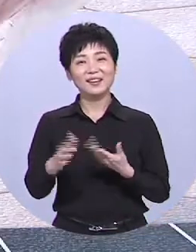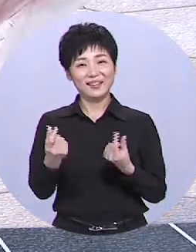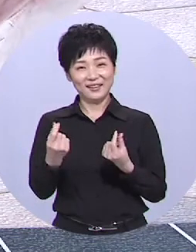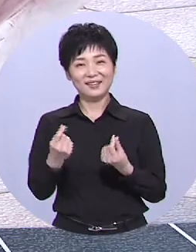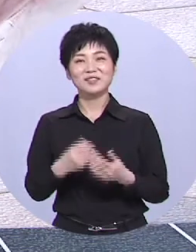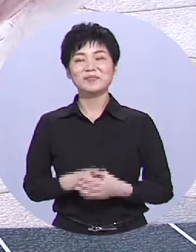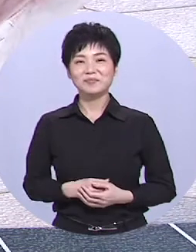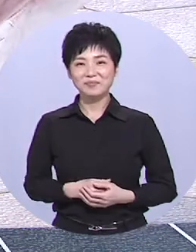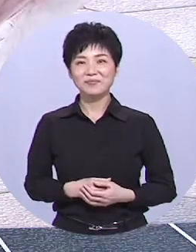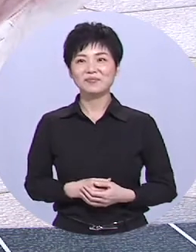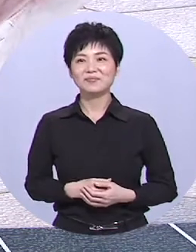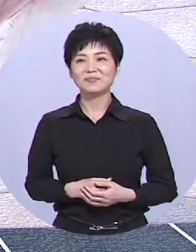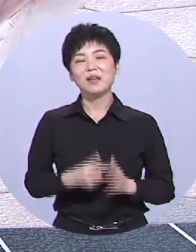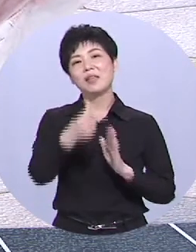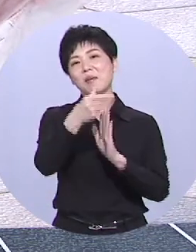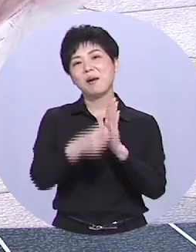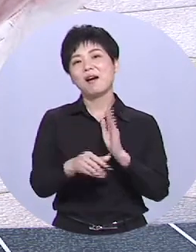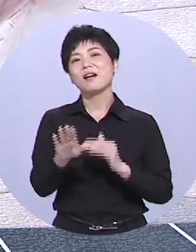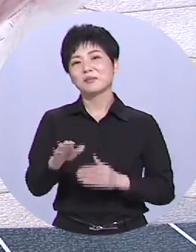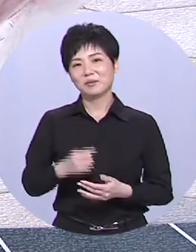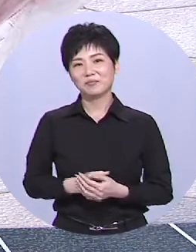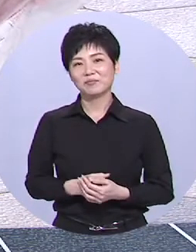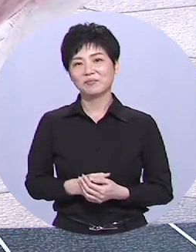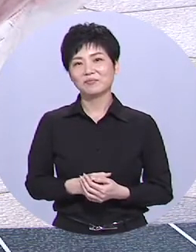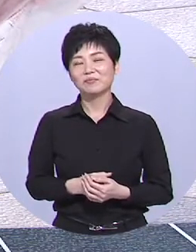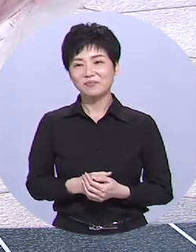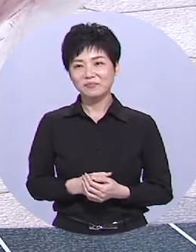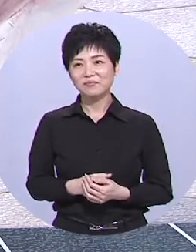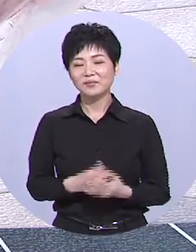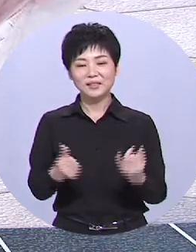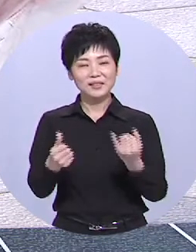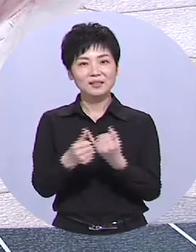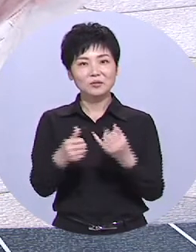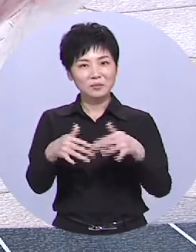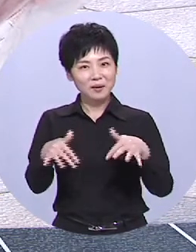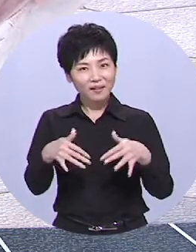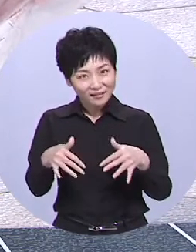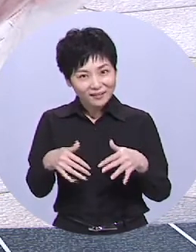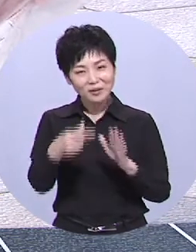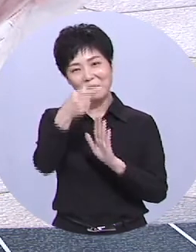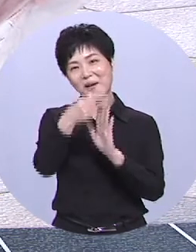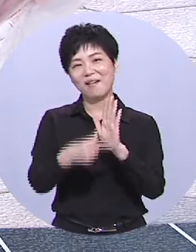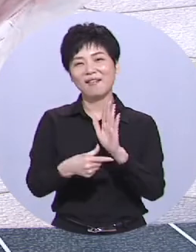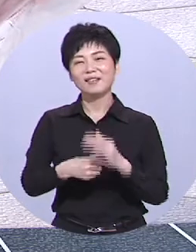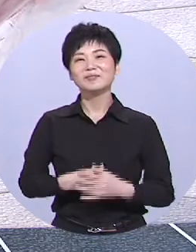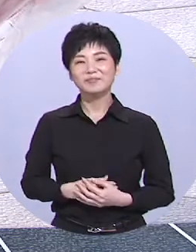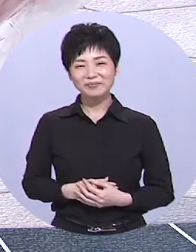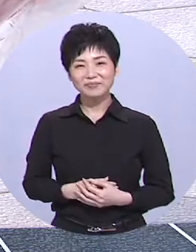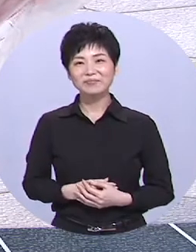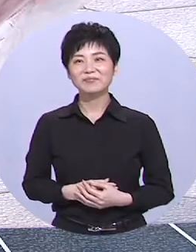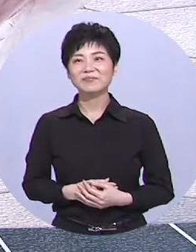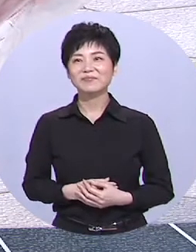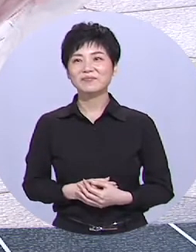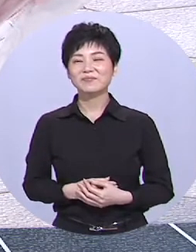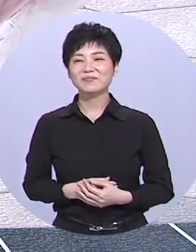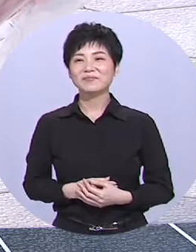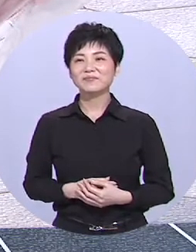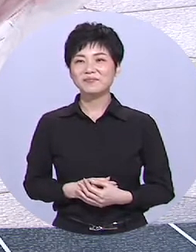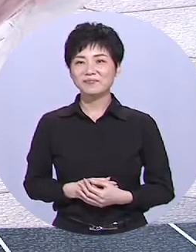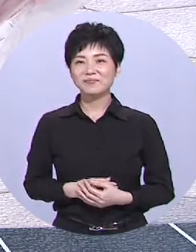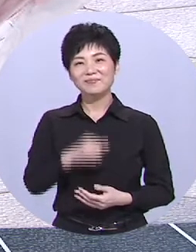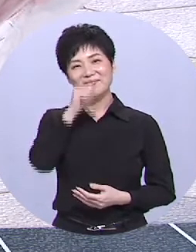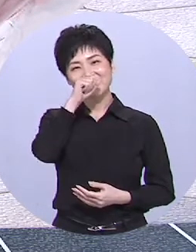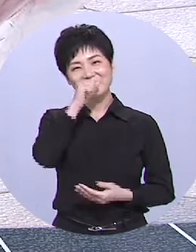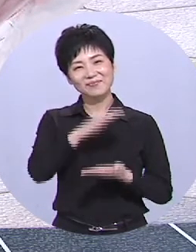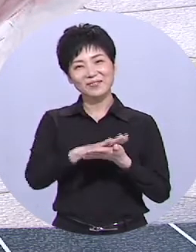はい、こちらがまずですね、定平さんコンセプトは新婚ということで、たくさんの花が咲いています。 い